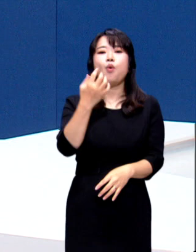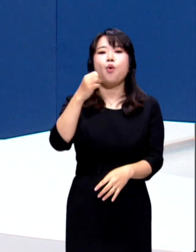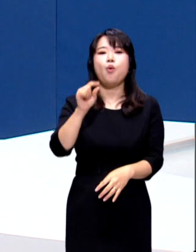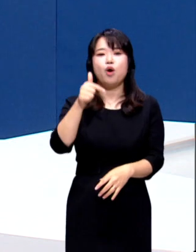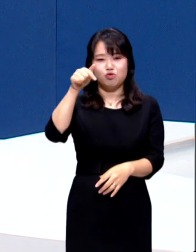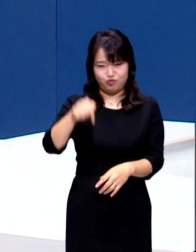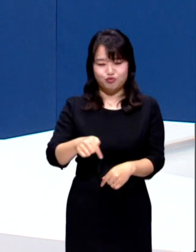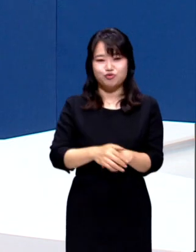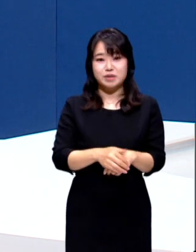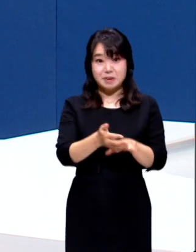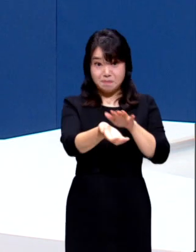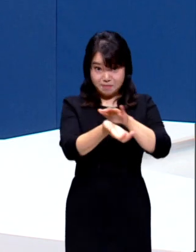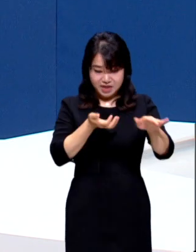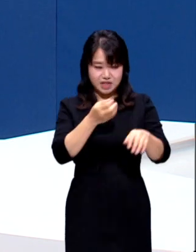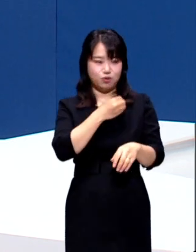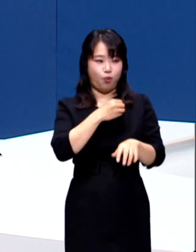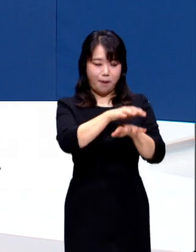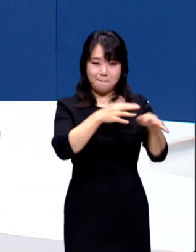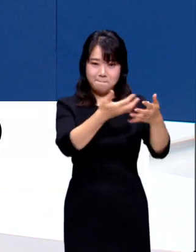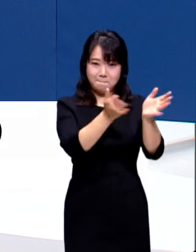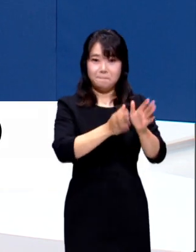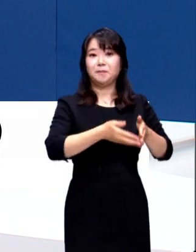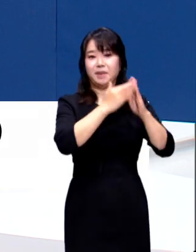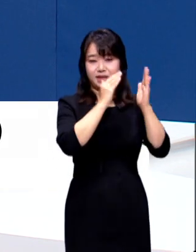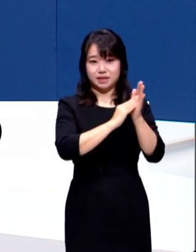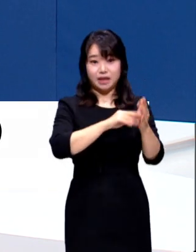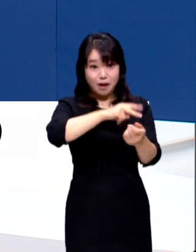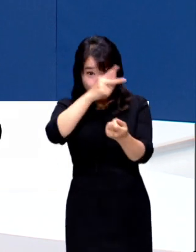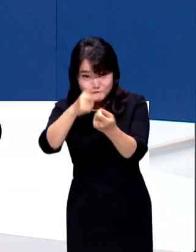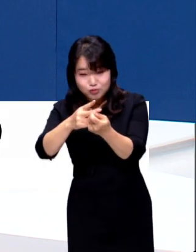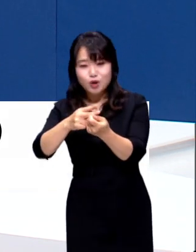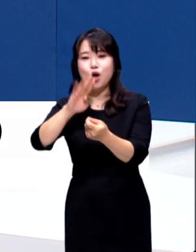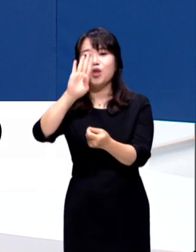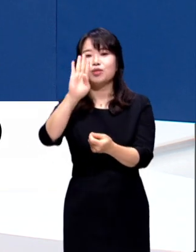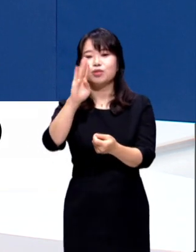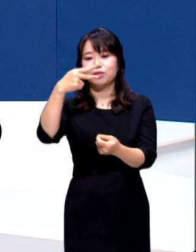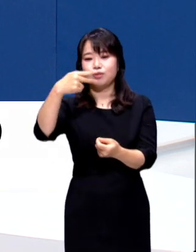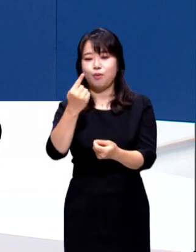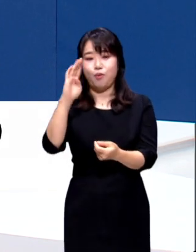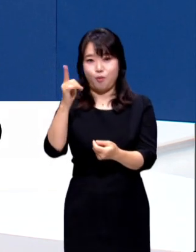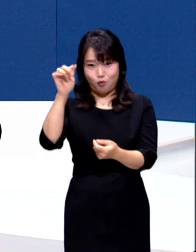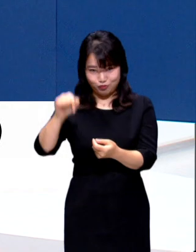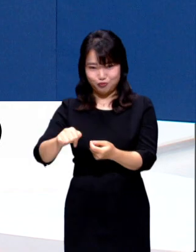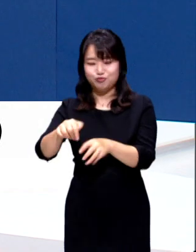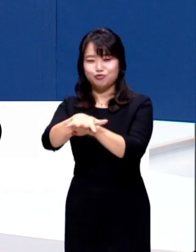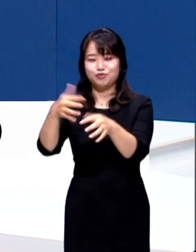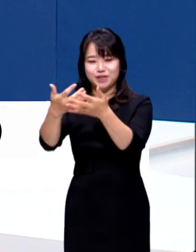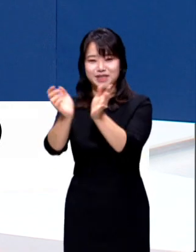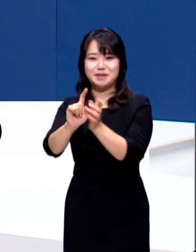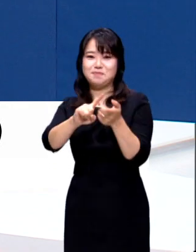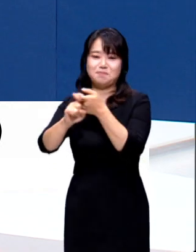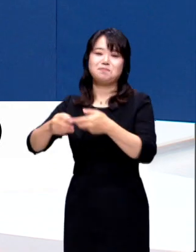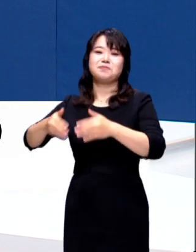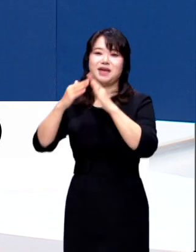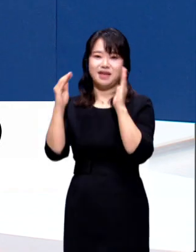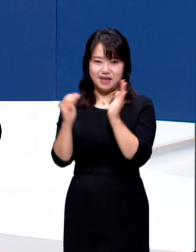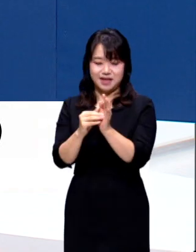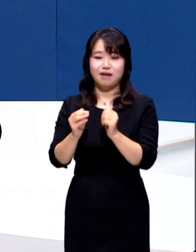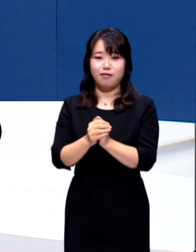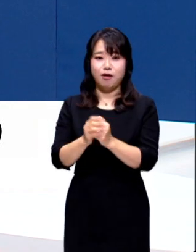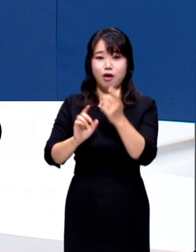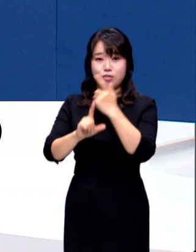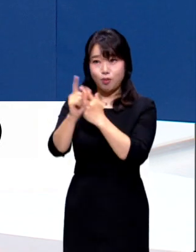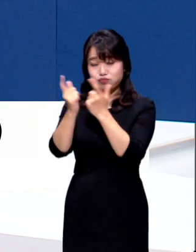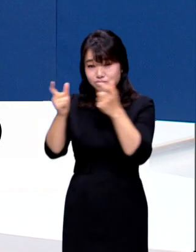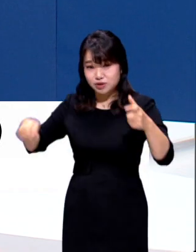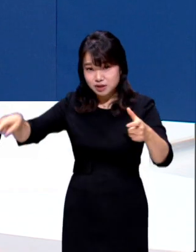재건축 연합회가 출범을 했고 도봉구가 뒤이어 재건축 추진위원들이 연합회를 결성했습니다. 서울에서 동북권역